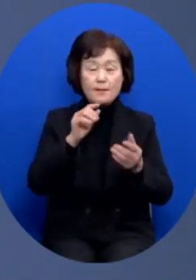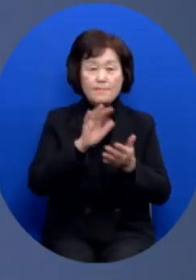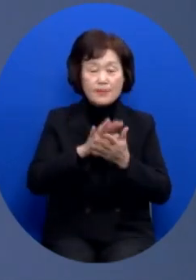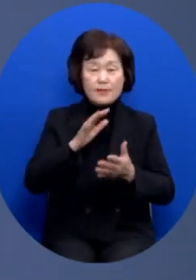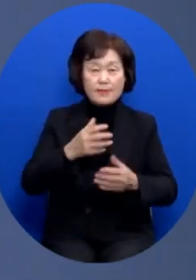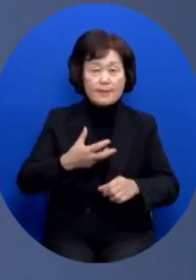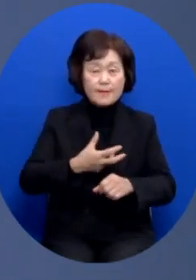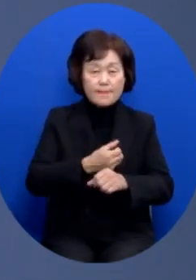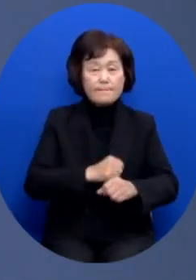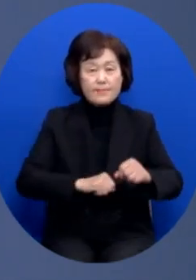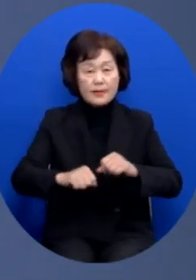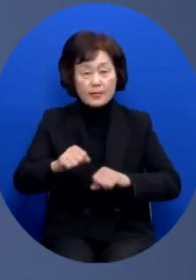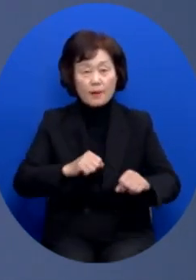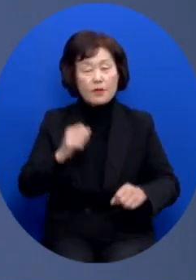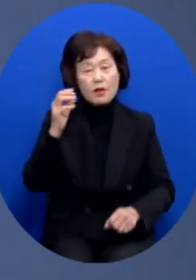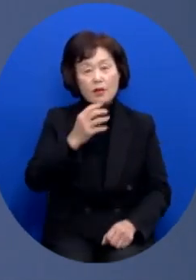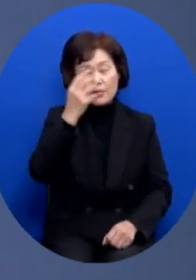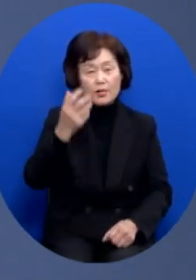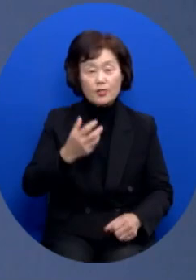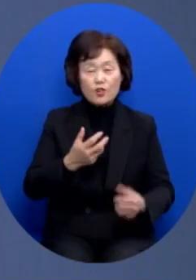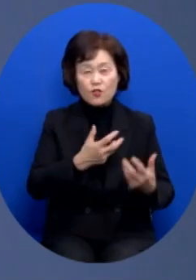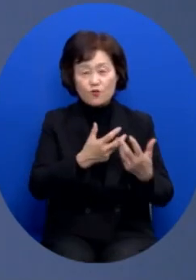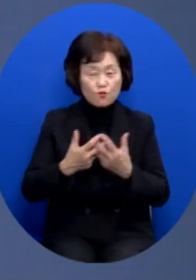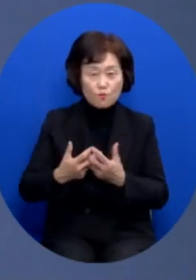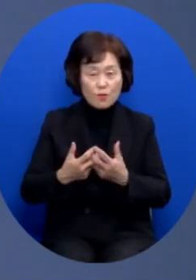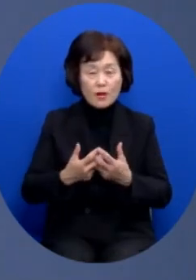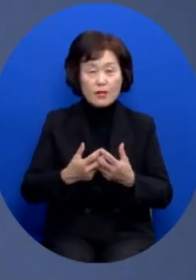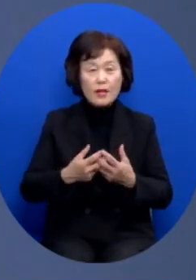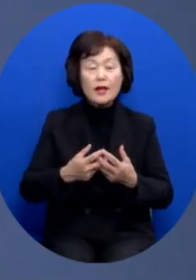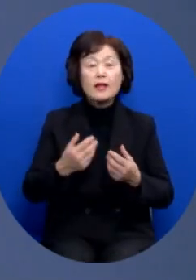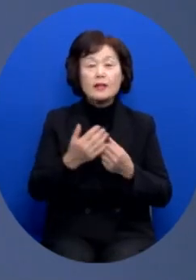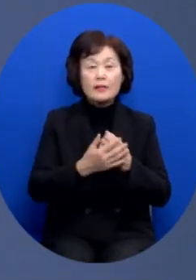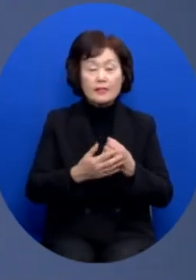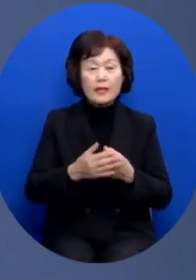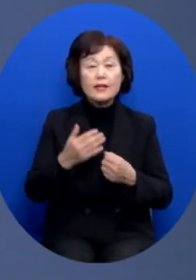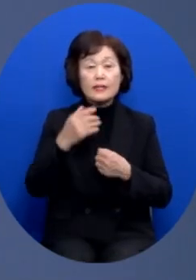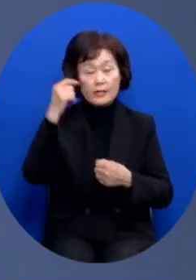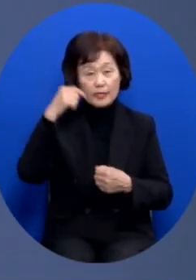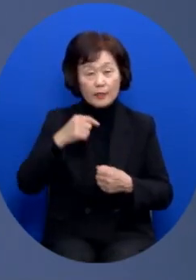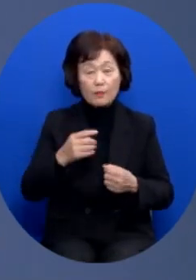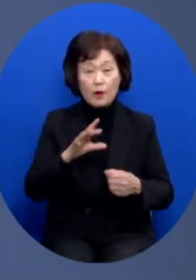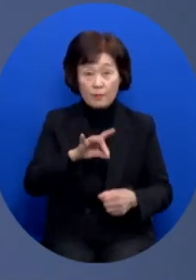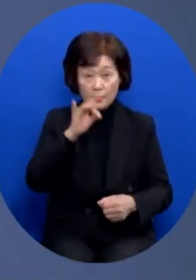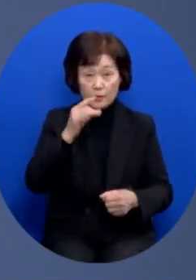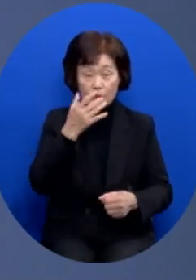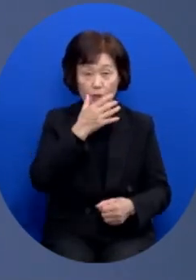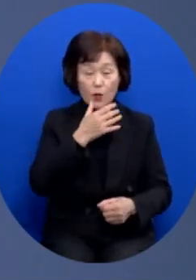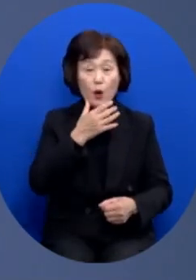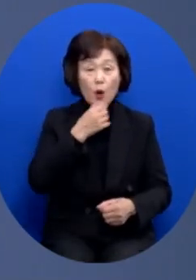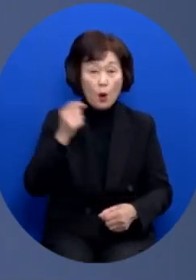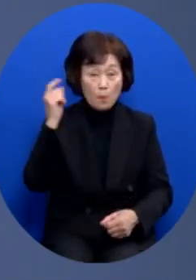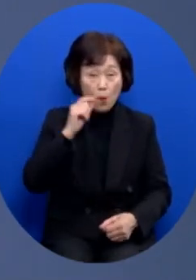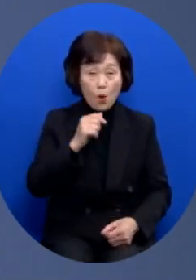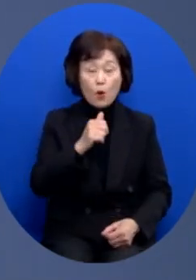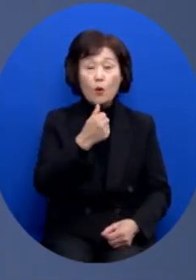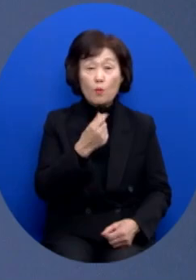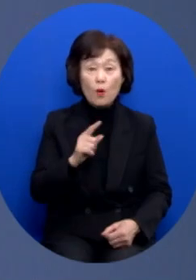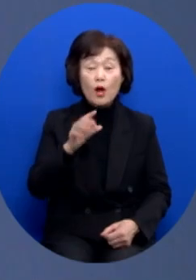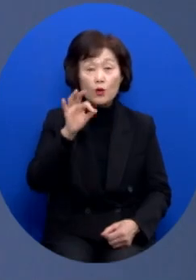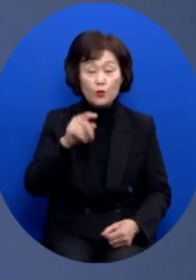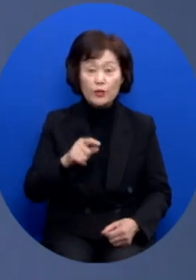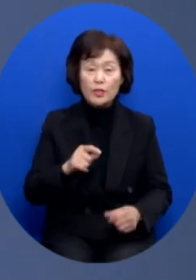성령의 역사심을 경험하기를 간절히 소망하면서 먼저 복음화율이 5%에서